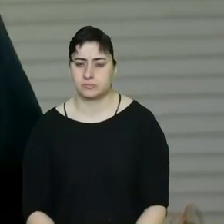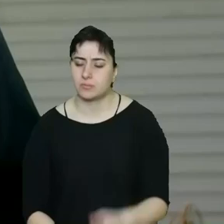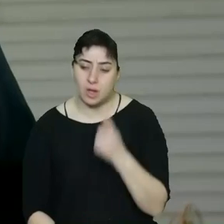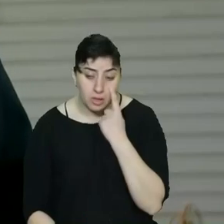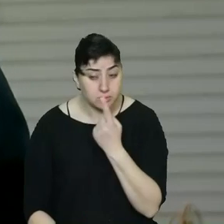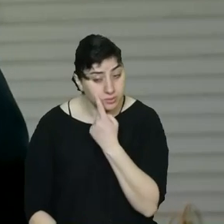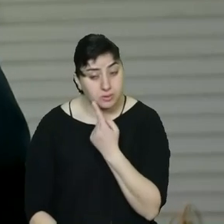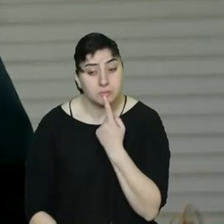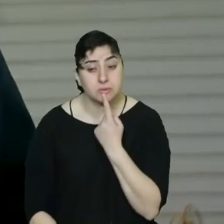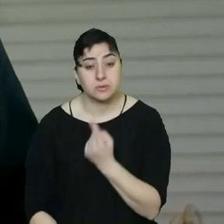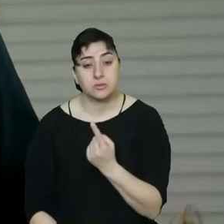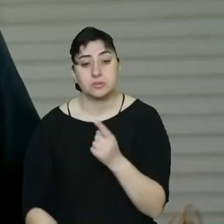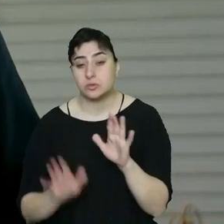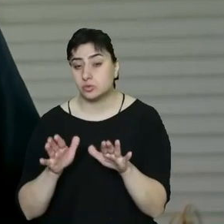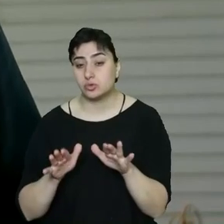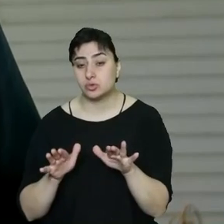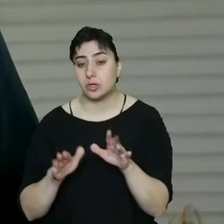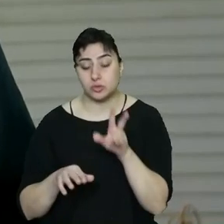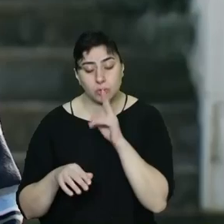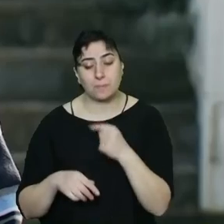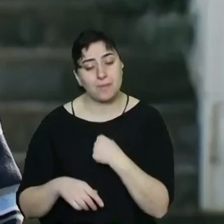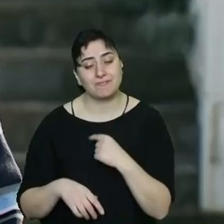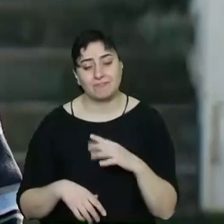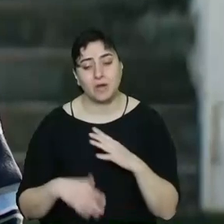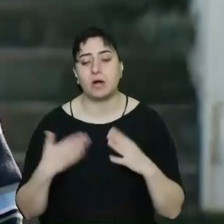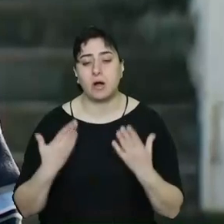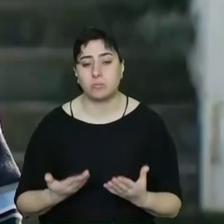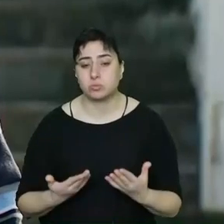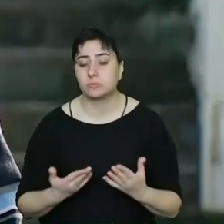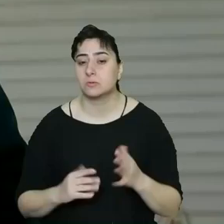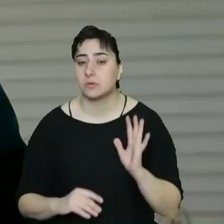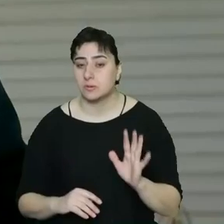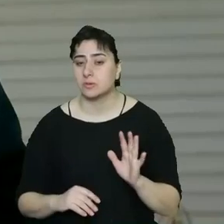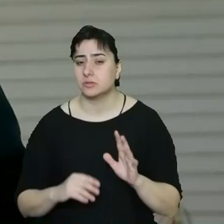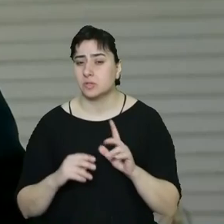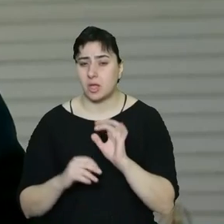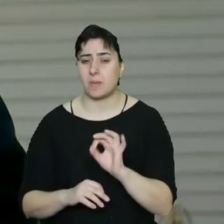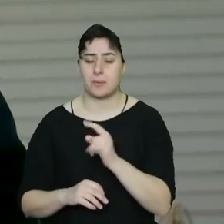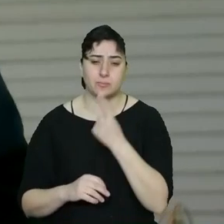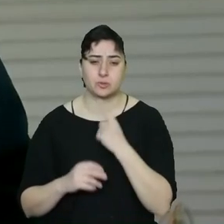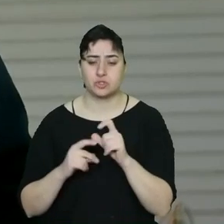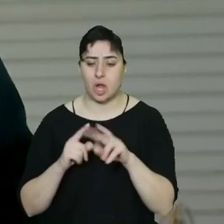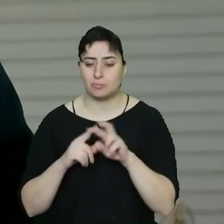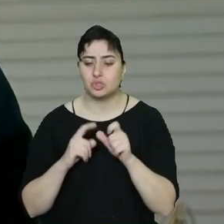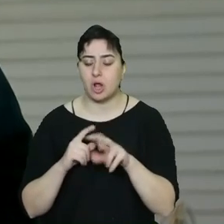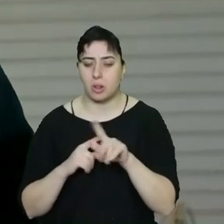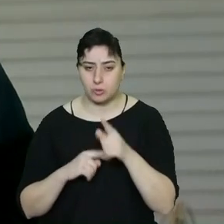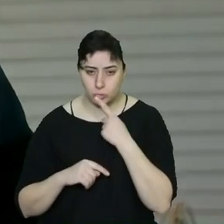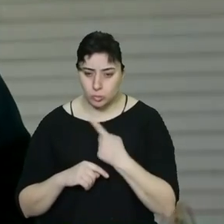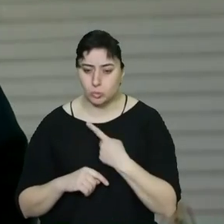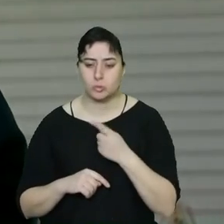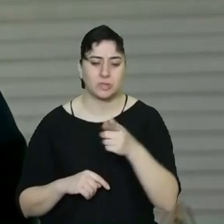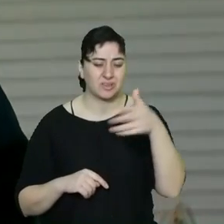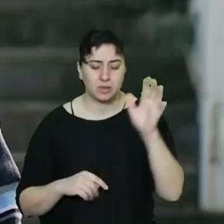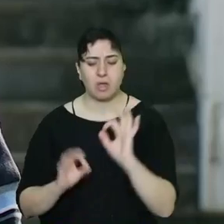Enişteciğim dediğin gibi kuşun yanında en son ben vardım. Sizin yanınızdayken de şapşal diyordu. Siz gittikten sonra da